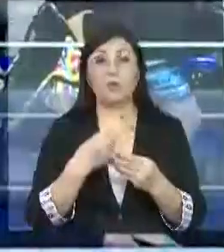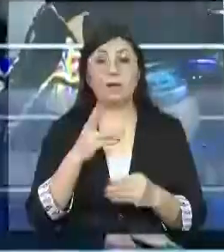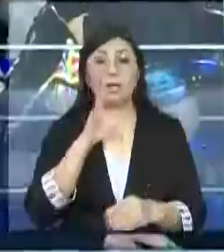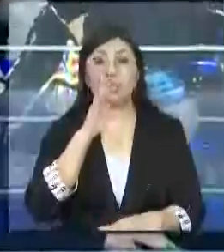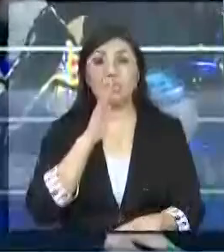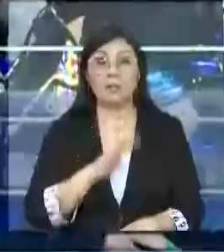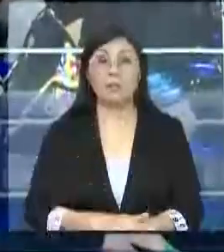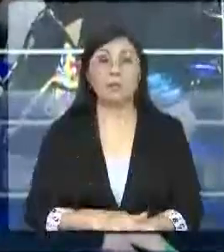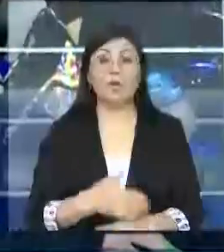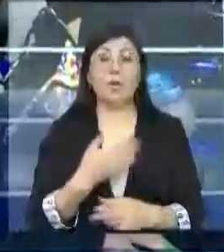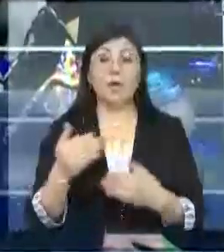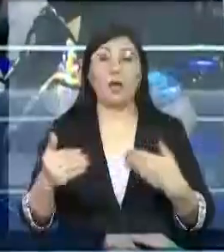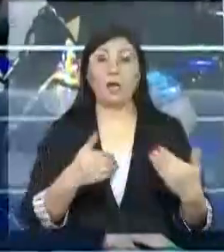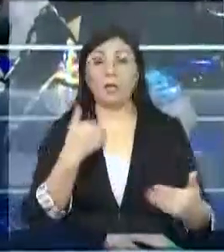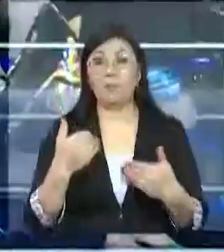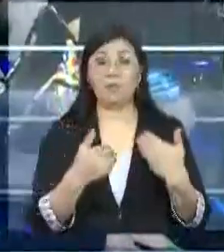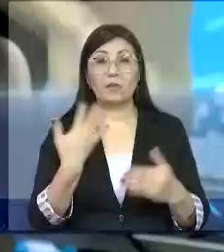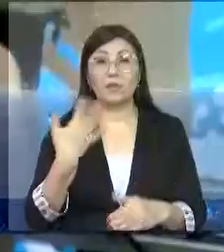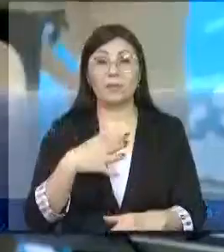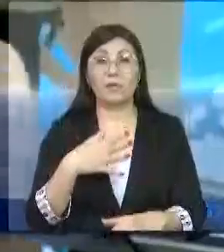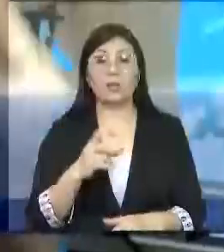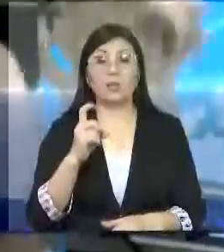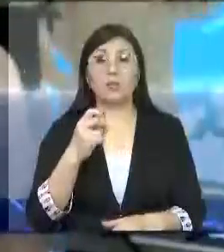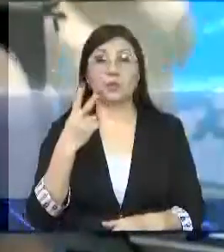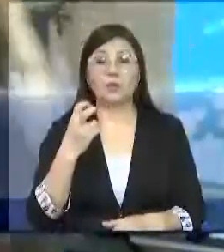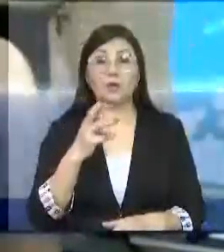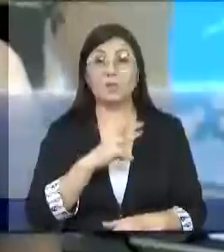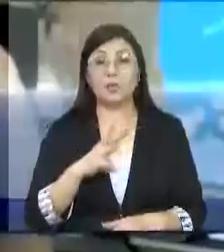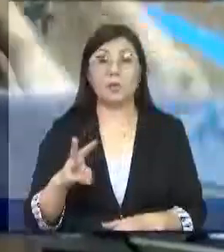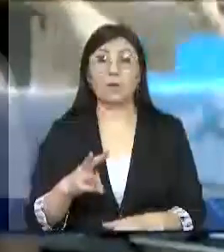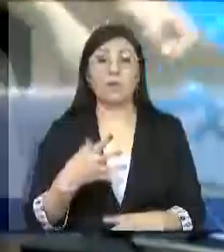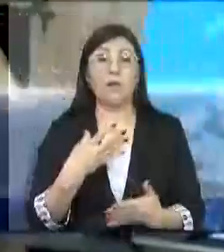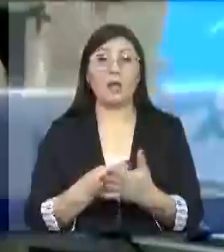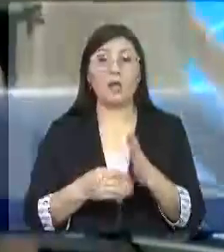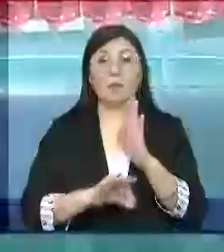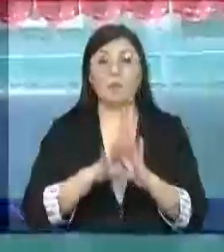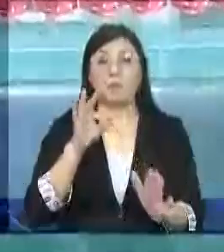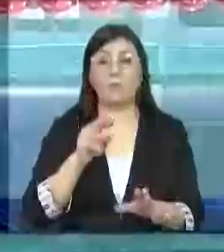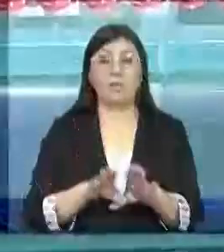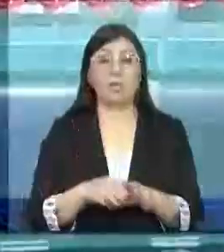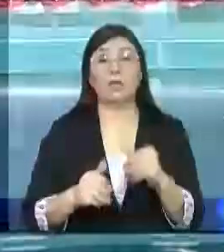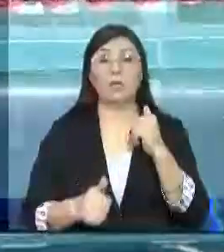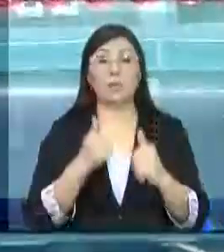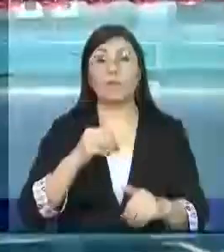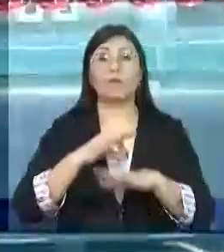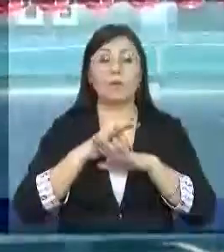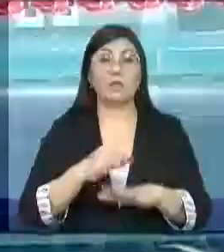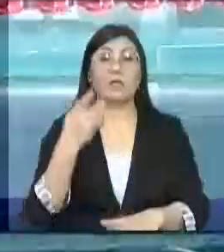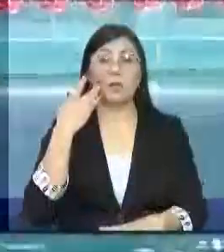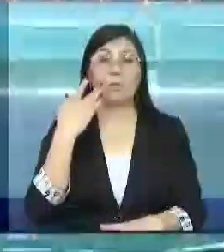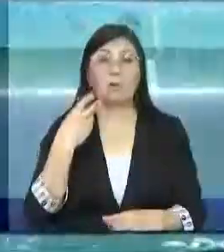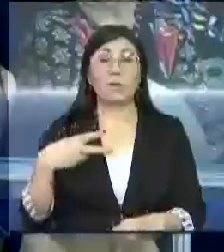12 лет. Они соревновались в плавании на 50, 100, 200 метров по своему выбору. Этот чемпионат проводится регулярно